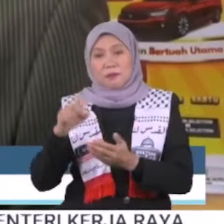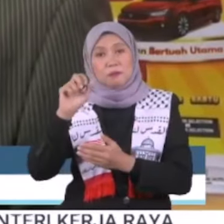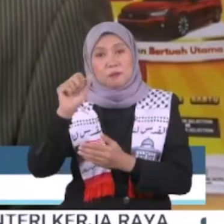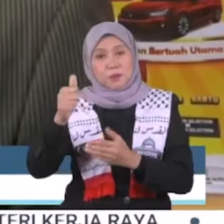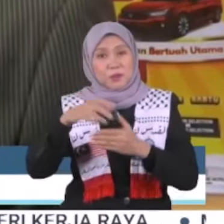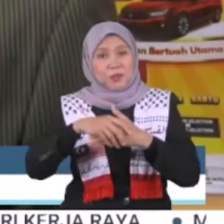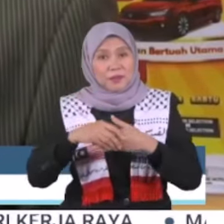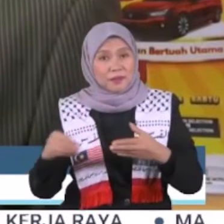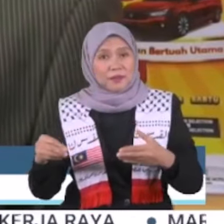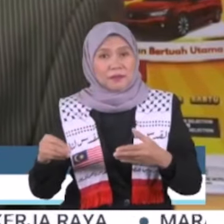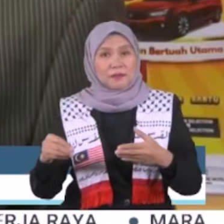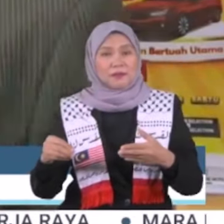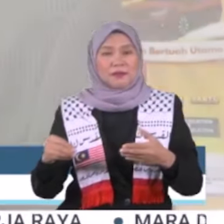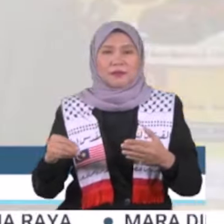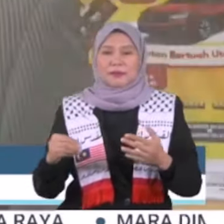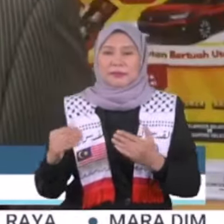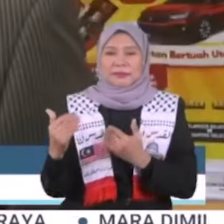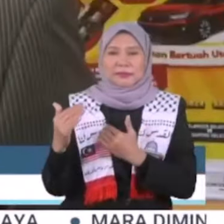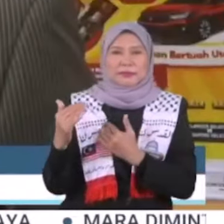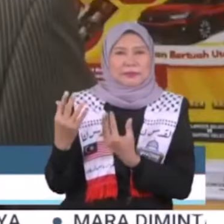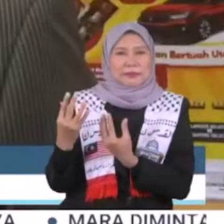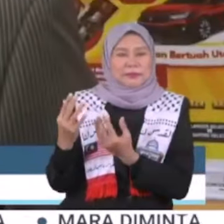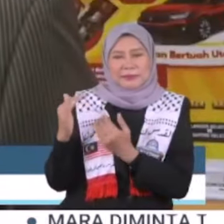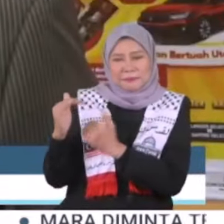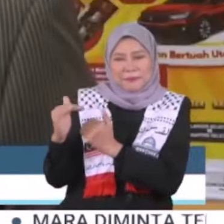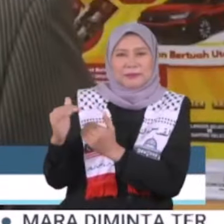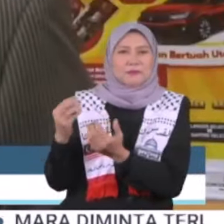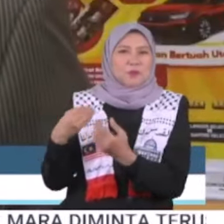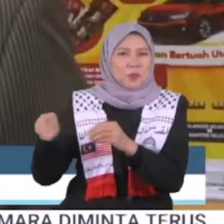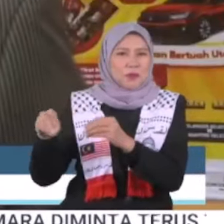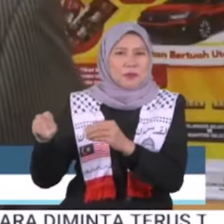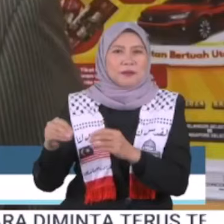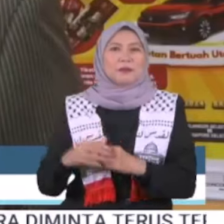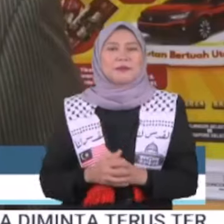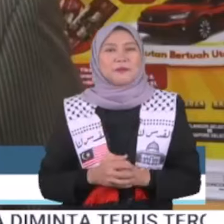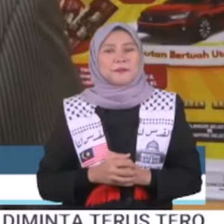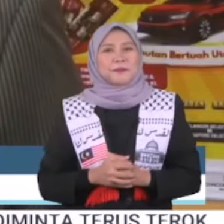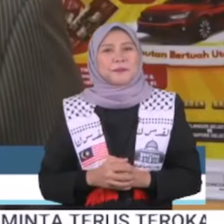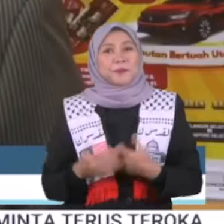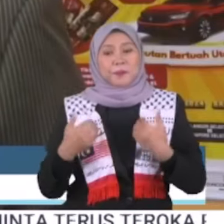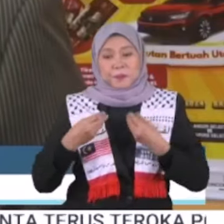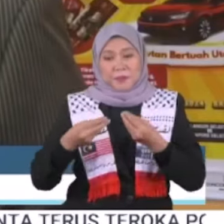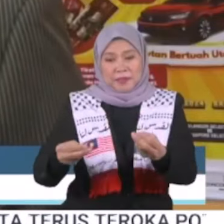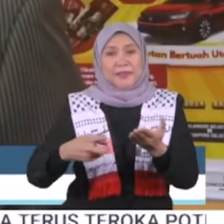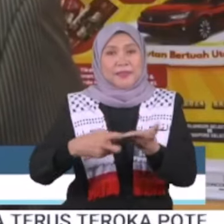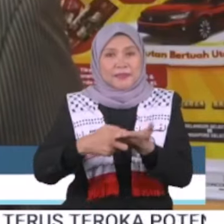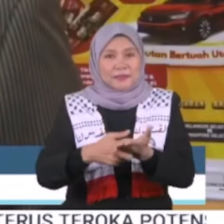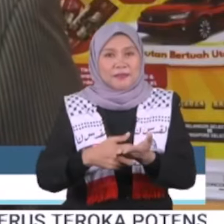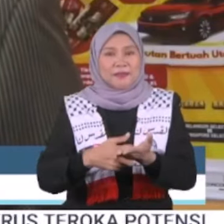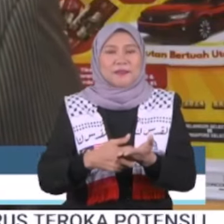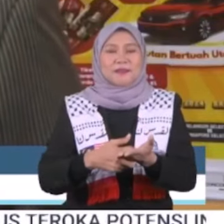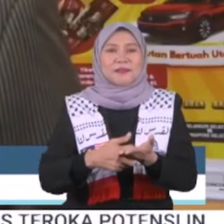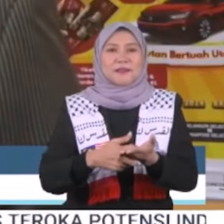pun very limited yang dah. Yang menarik juga di samping membeli tiket ni, dia orang